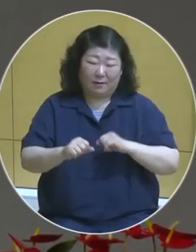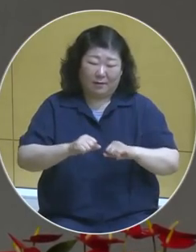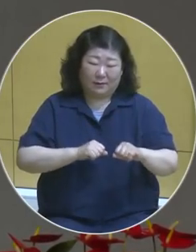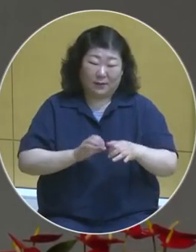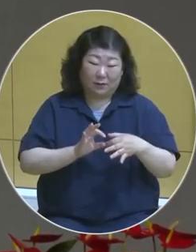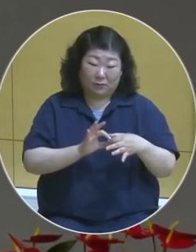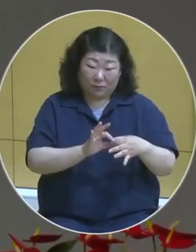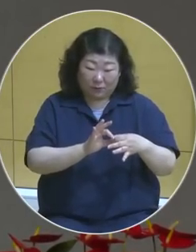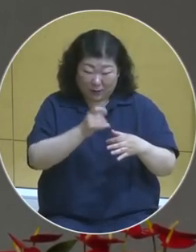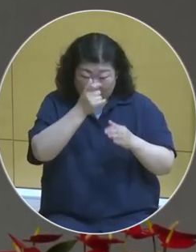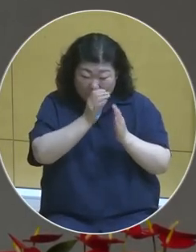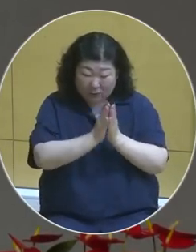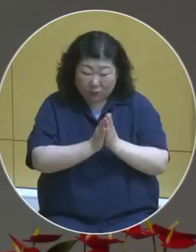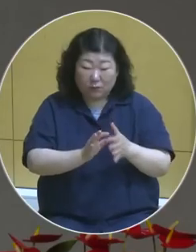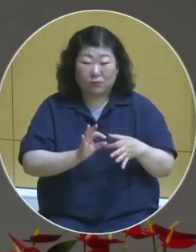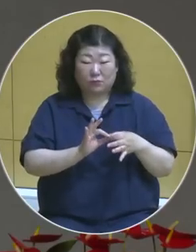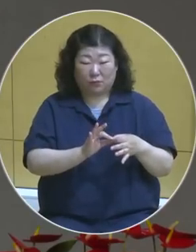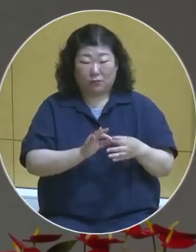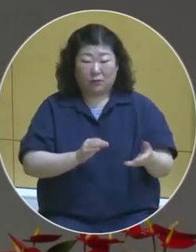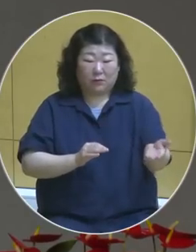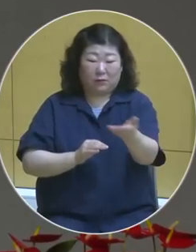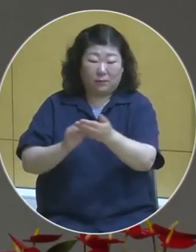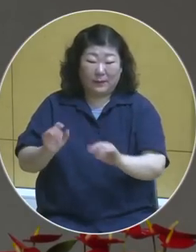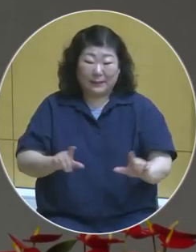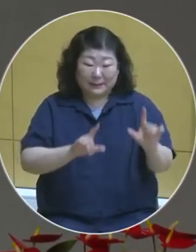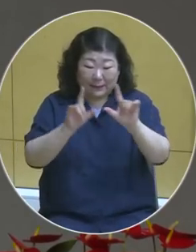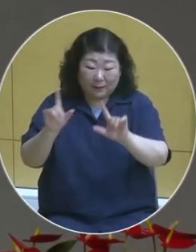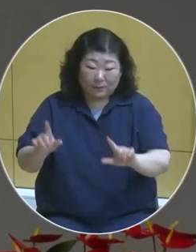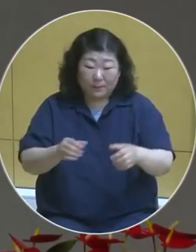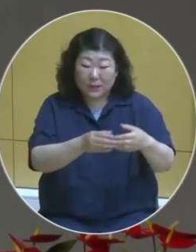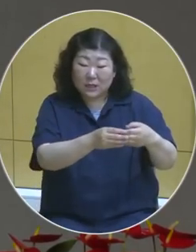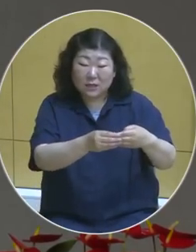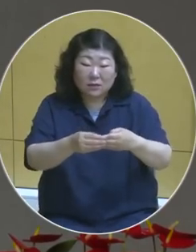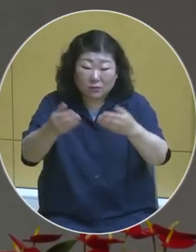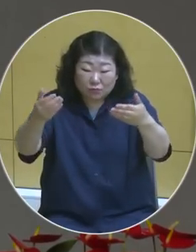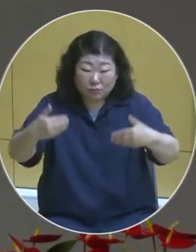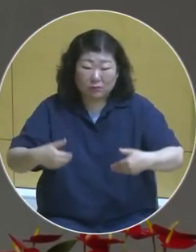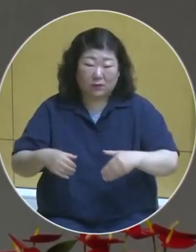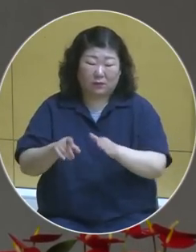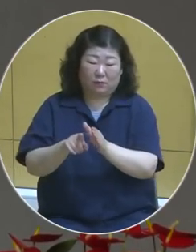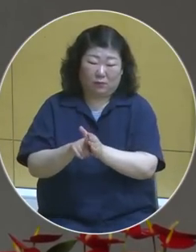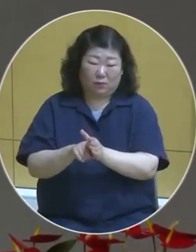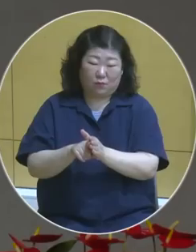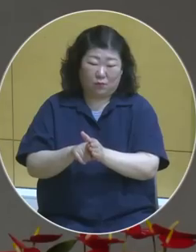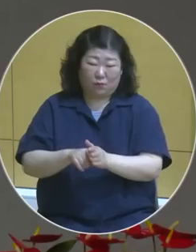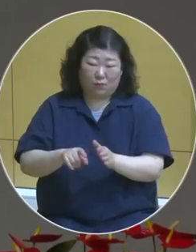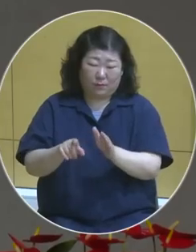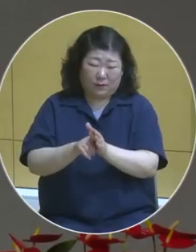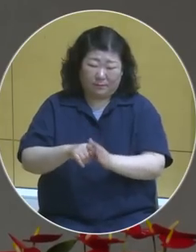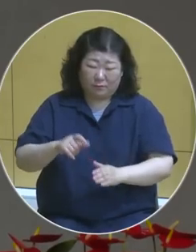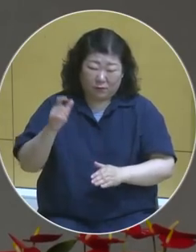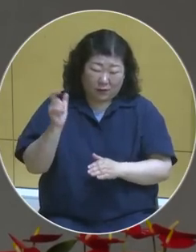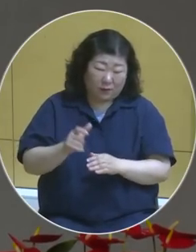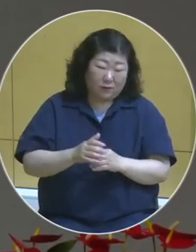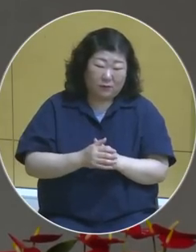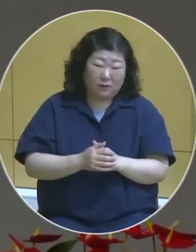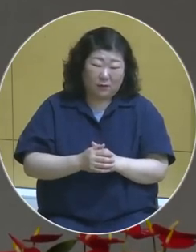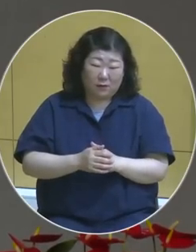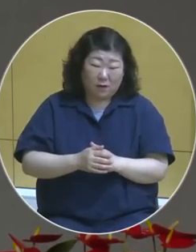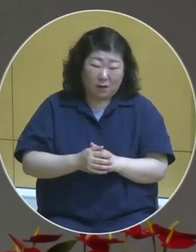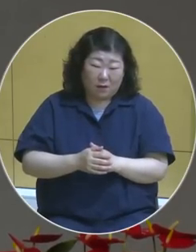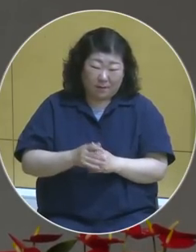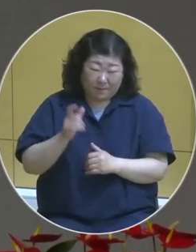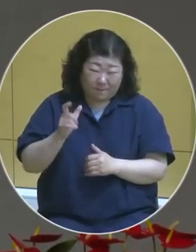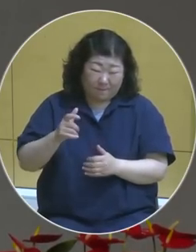통해서 하나님께서 여러분의 삶을, 우리의 삶을 인도해 가실 걸 믿고 믿음으로 굳게 서서, 견고하게 서서